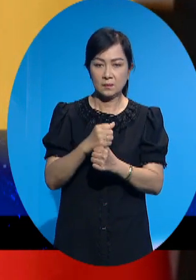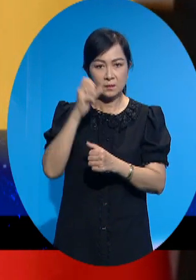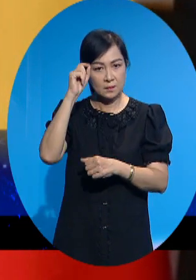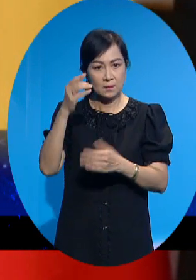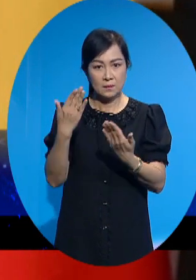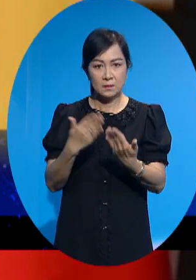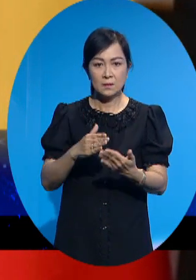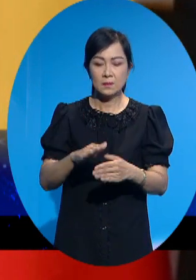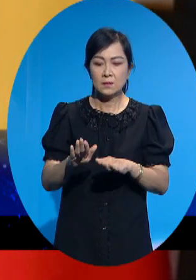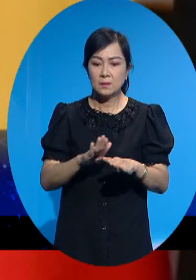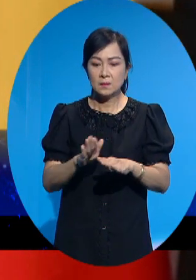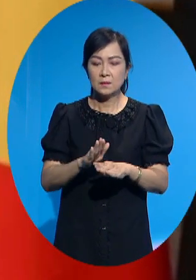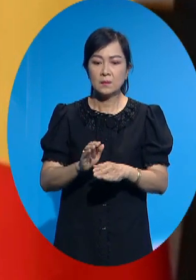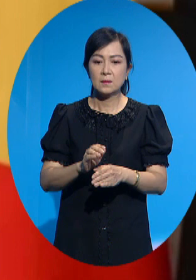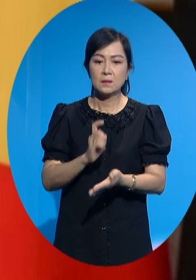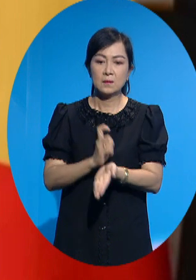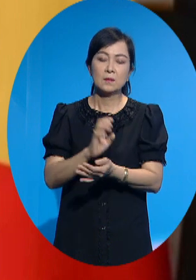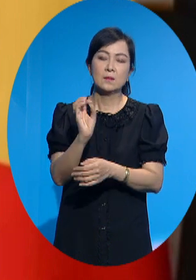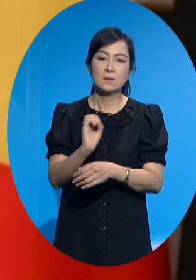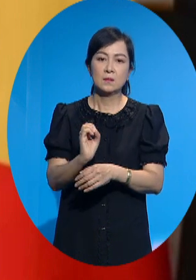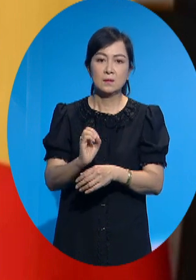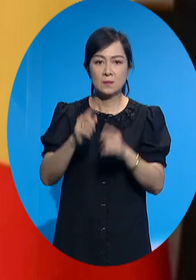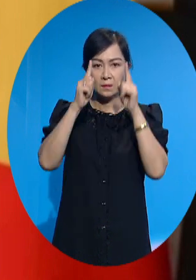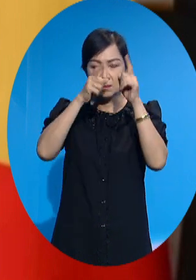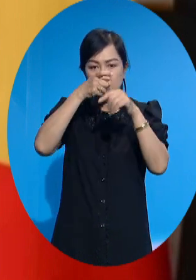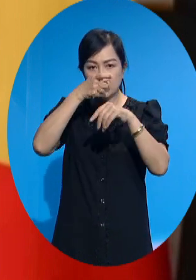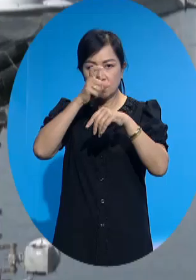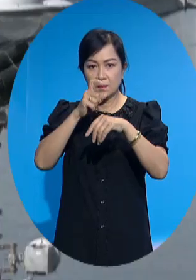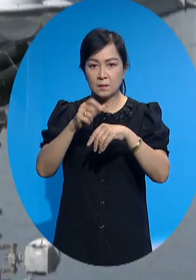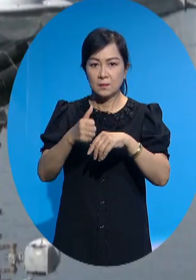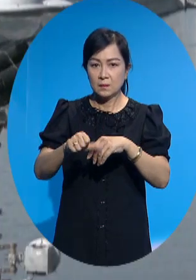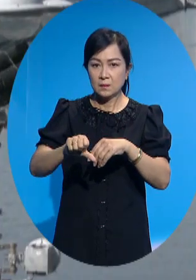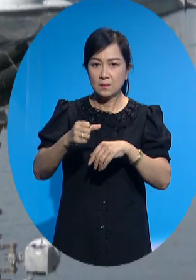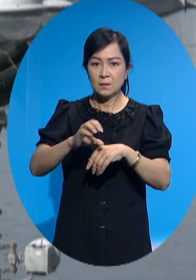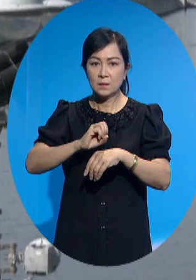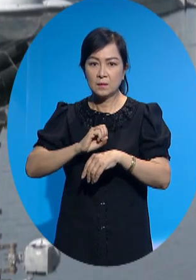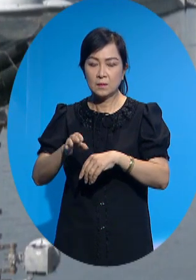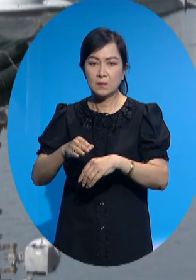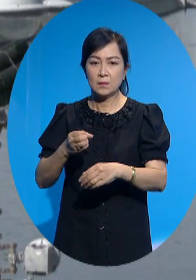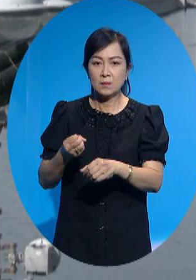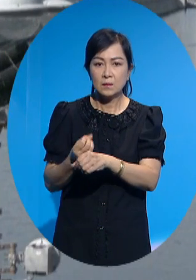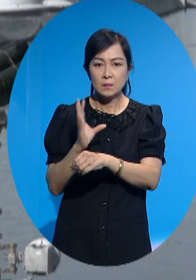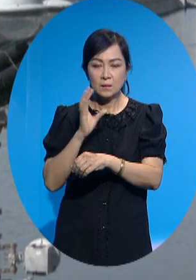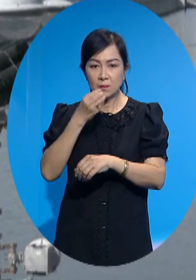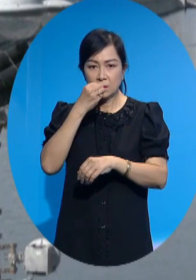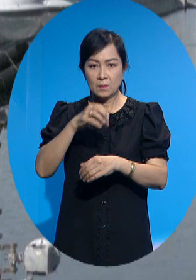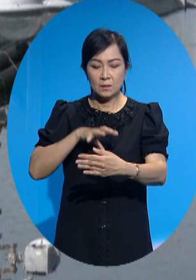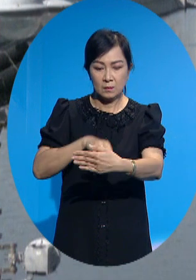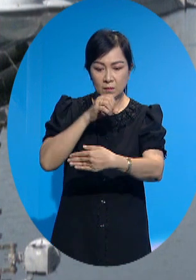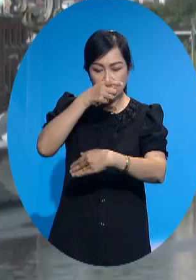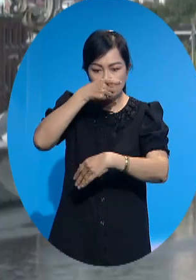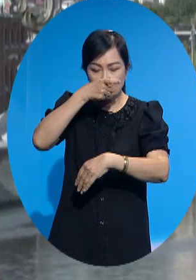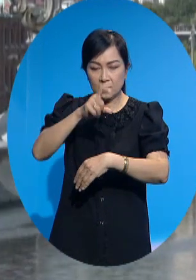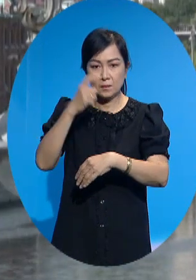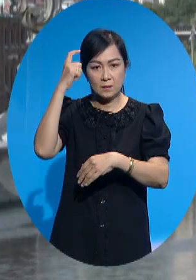sáng kiến này đã không được thực hiện đầy đủ Bên cạnh đó nhà lãnh đạo Nga cũng nhận định việc dỡ bỏ hạn chế xuất khẩu lương thực và phân bón của Nga